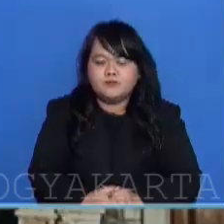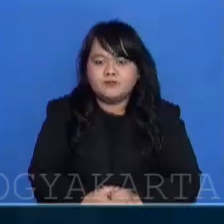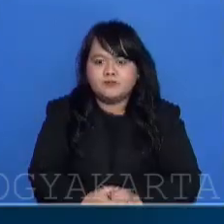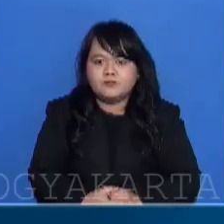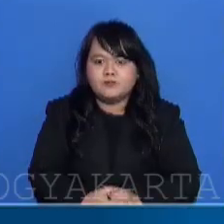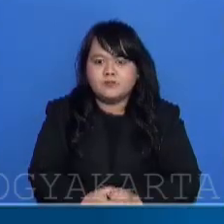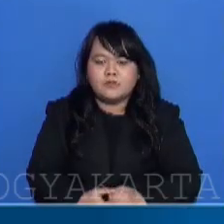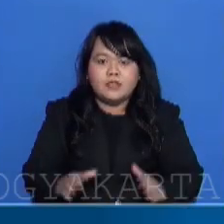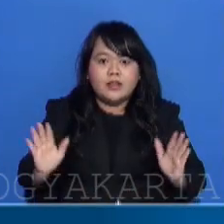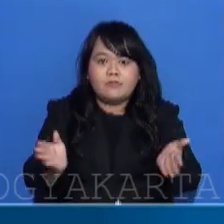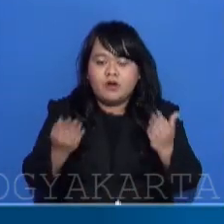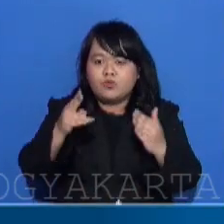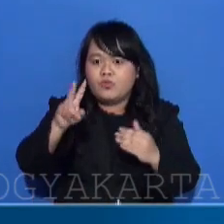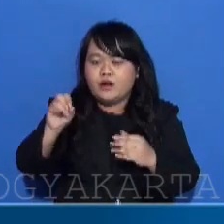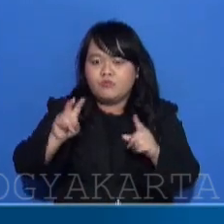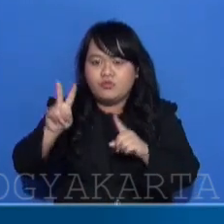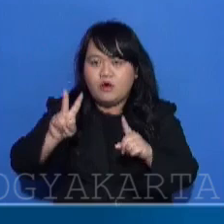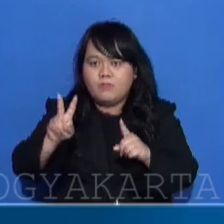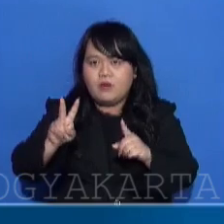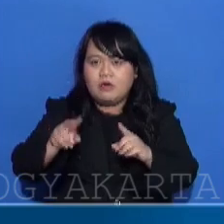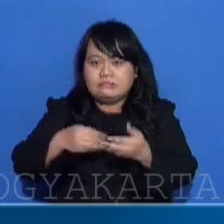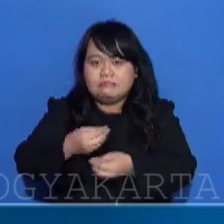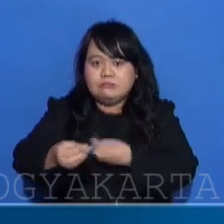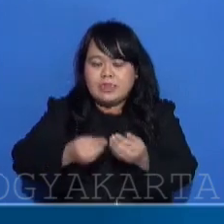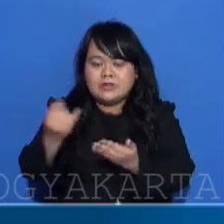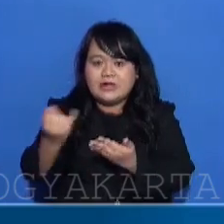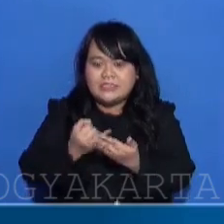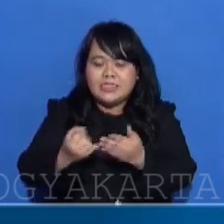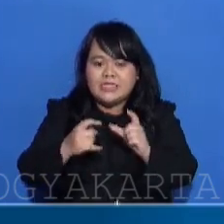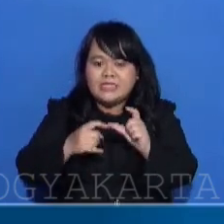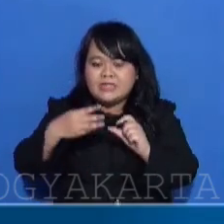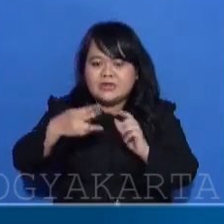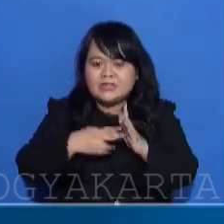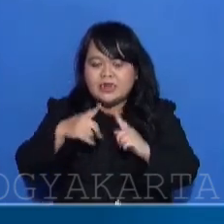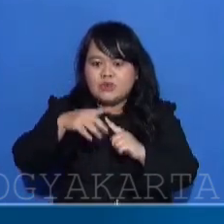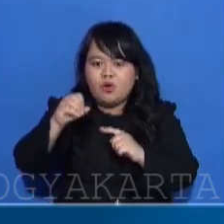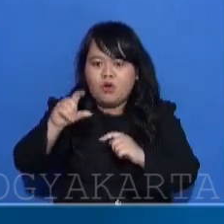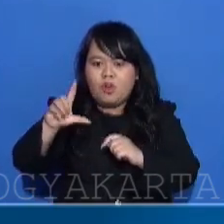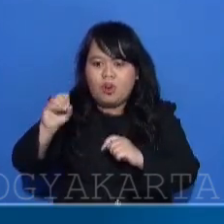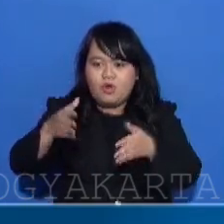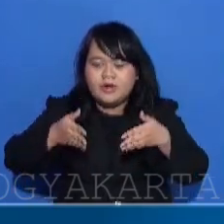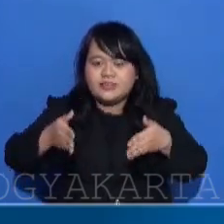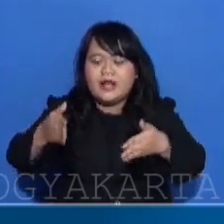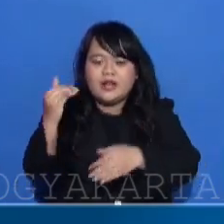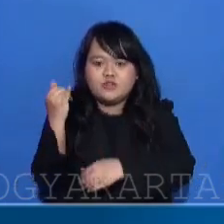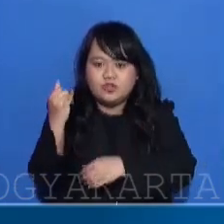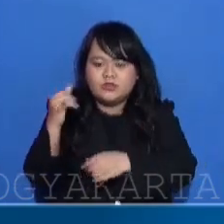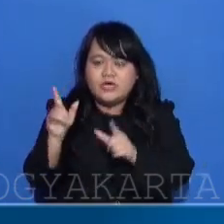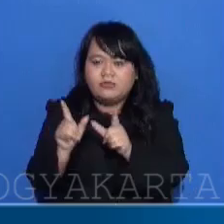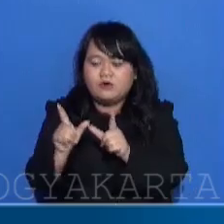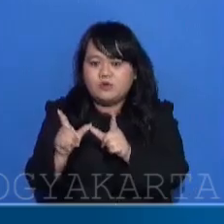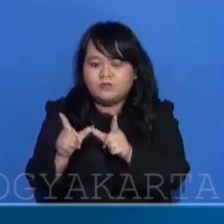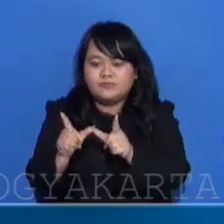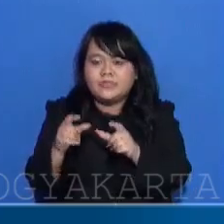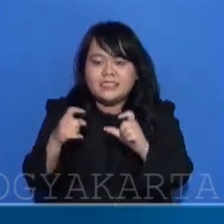dibangun sejak 2012 silam kondisi pasar seni dan kerajinan Sentolo yang terletak di jalan nasional Jogja Wates tempatnya Dusun